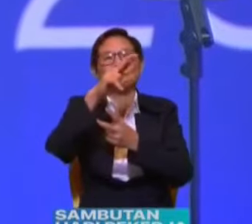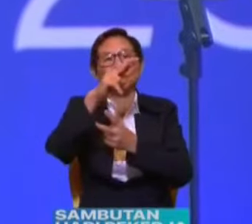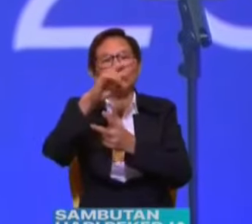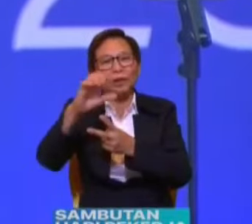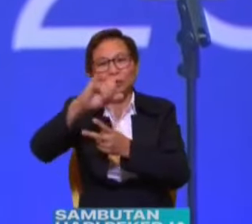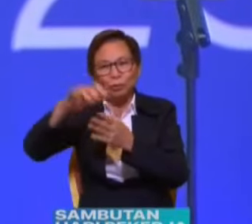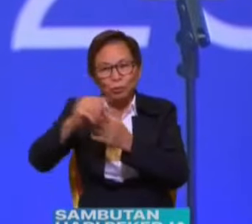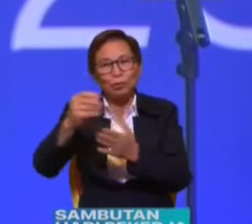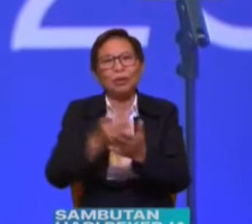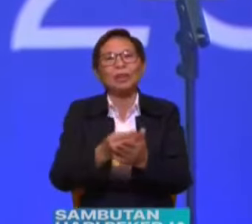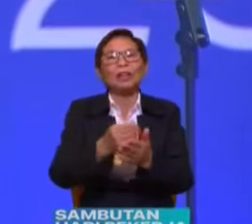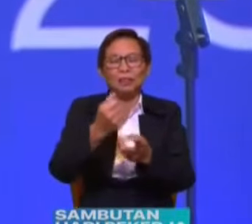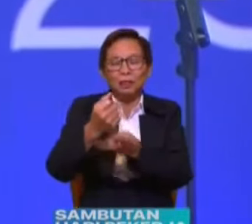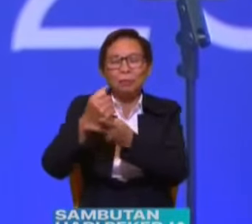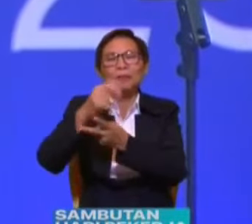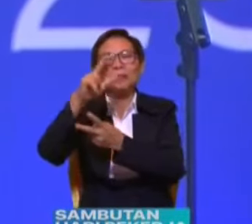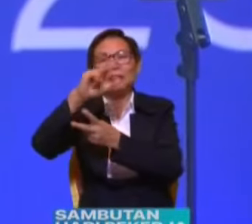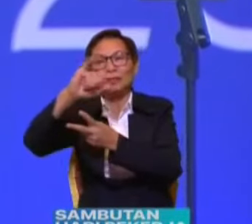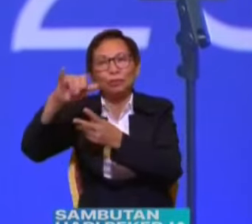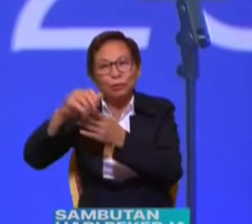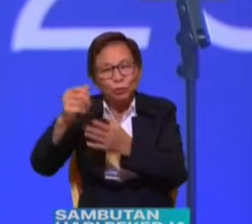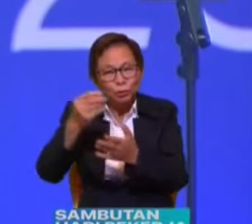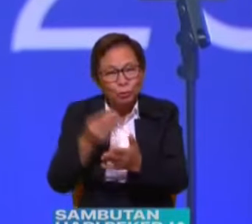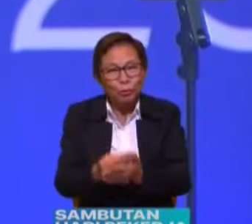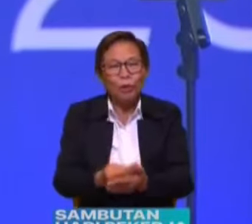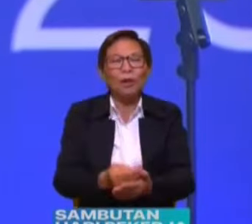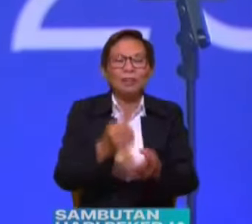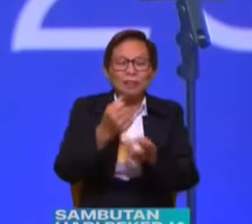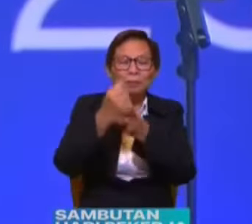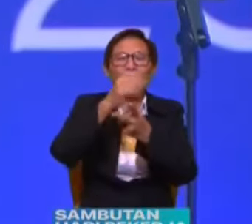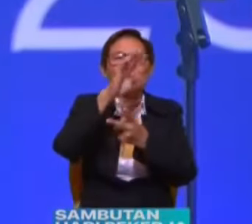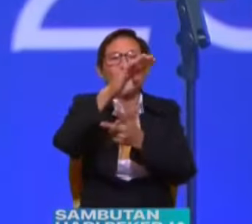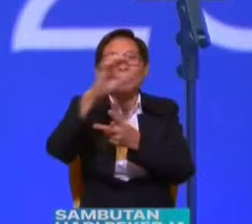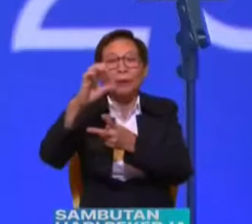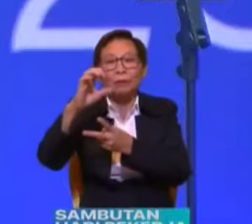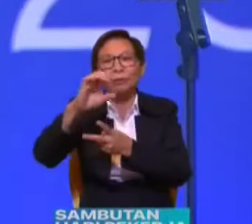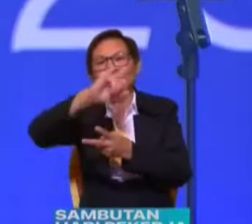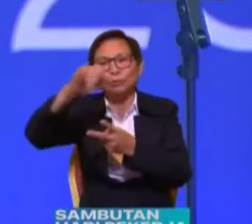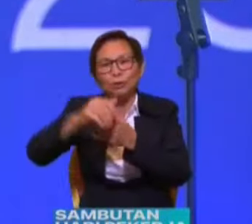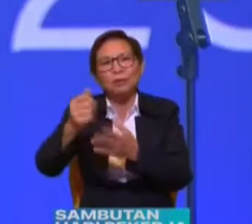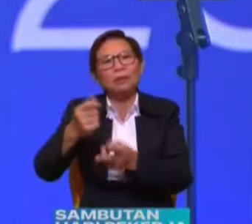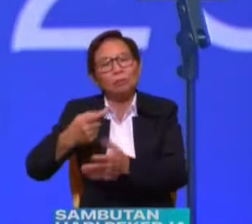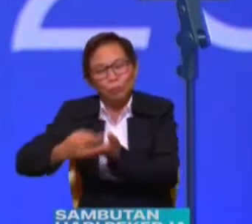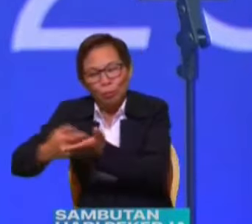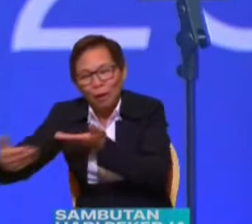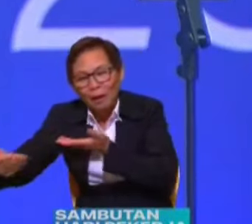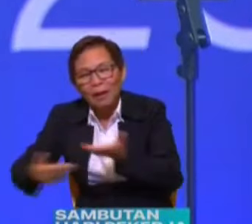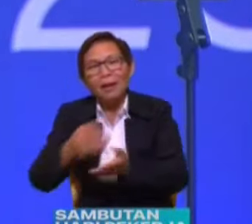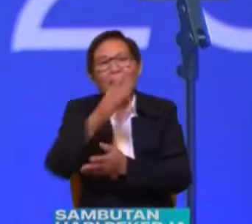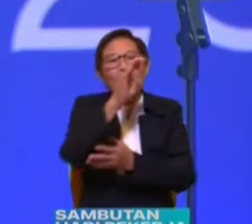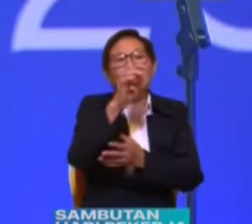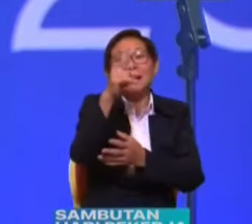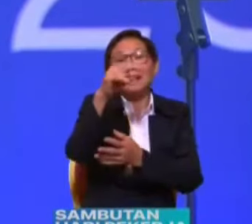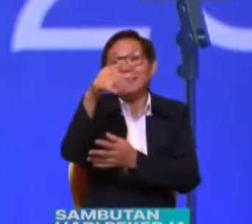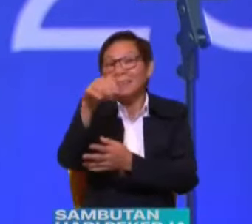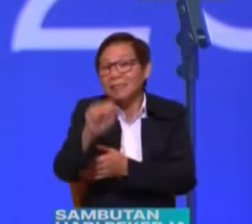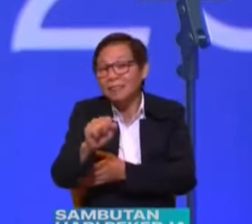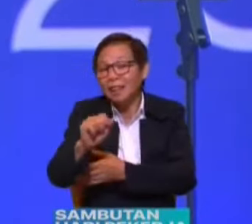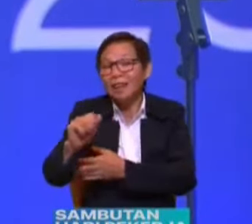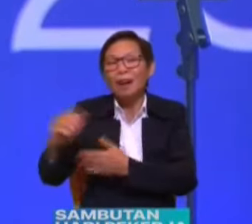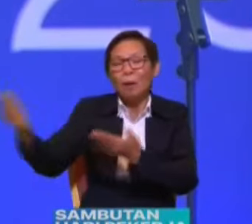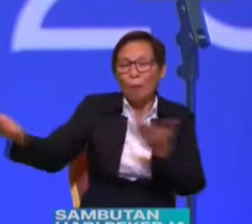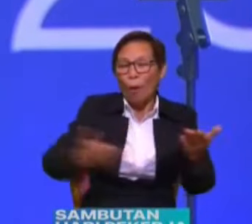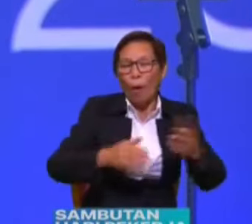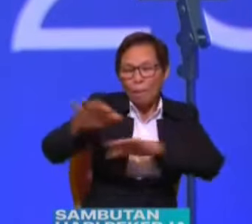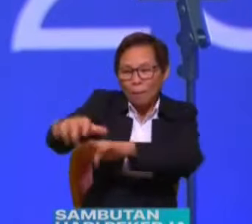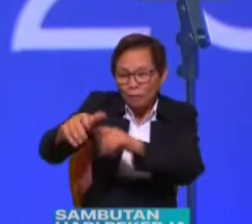projek ini, runding semula, jimatkan 400 juta. Ya. Bernas kita bawa balik kepada